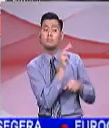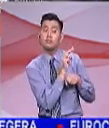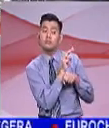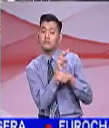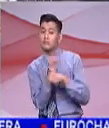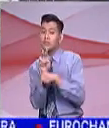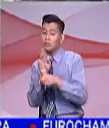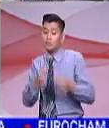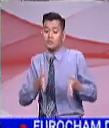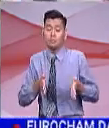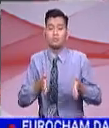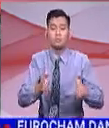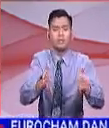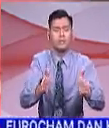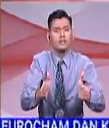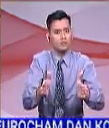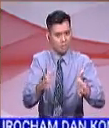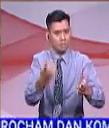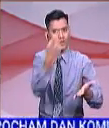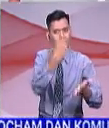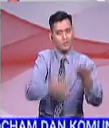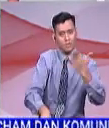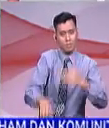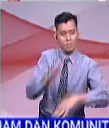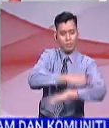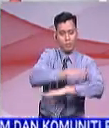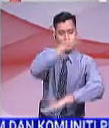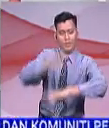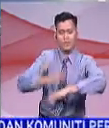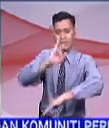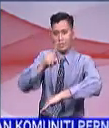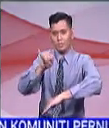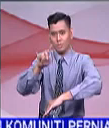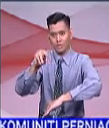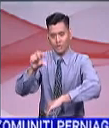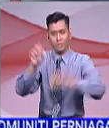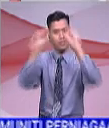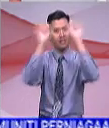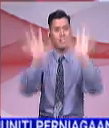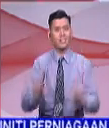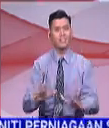di sekatan jalan raya di Tol Bukit Jelutong, Shah Alam.